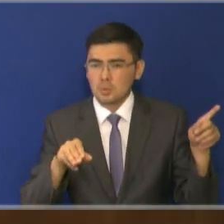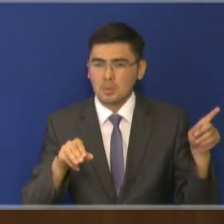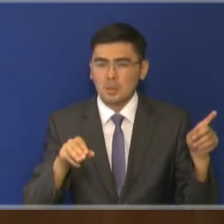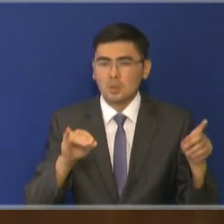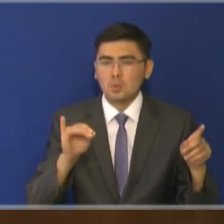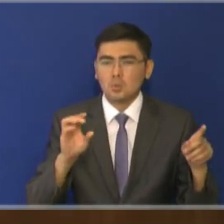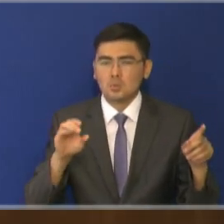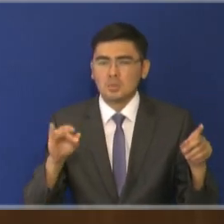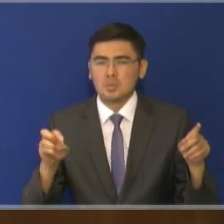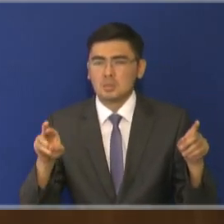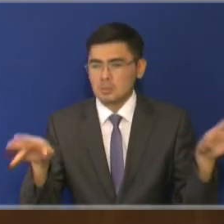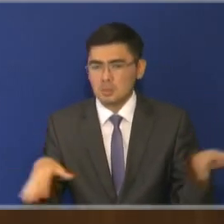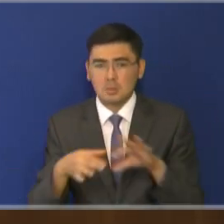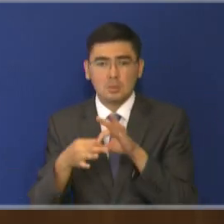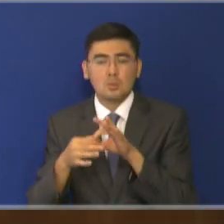Юстиция органдарына.